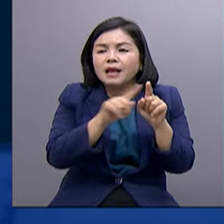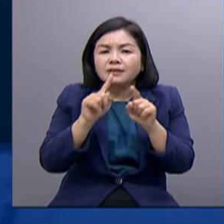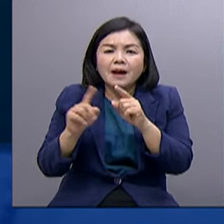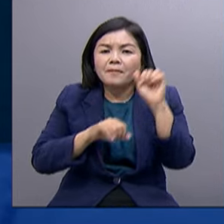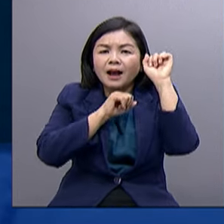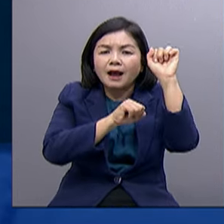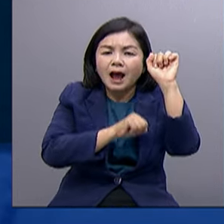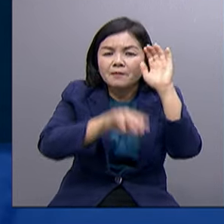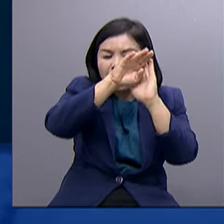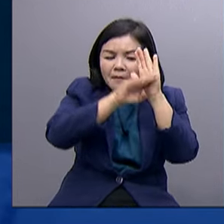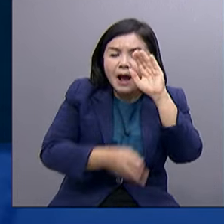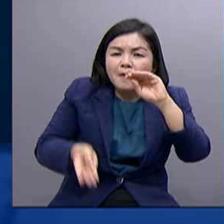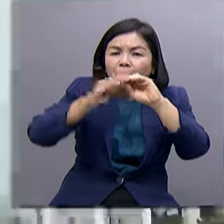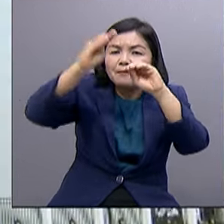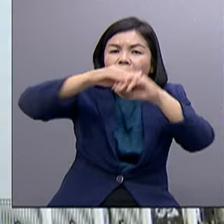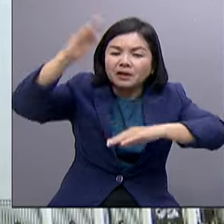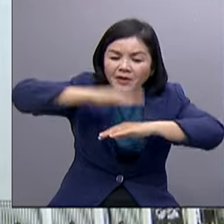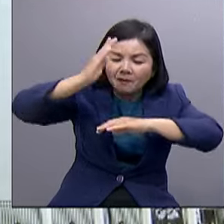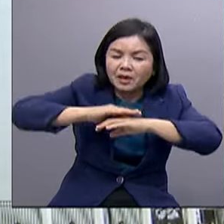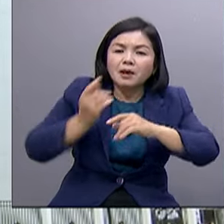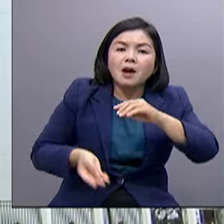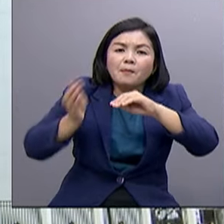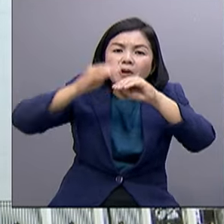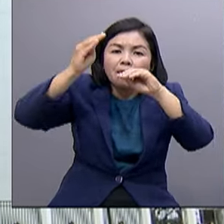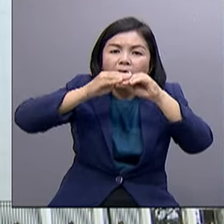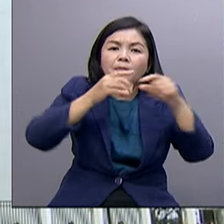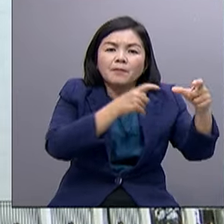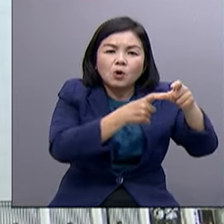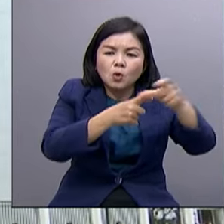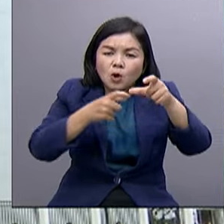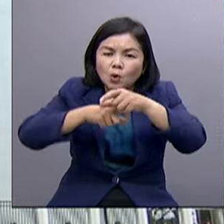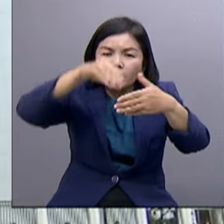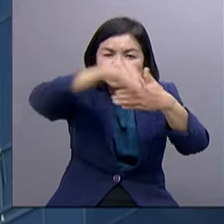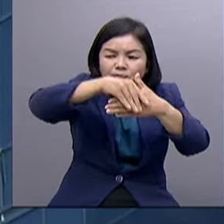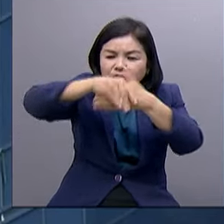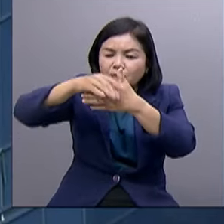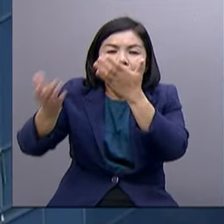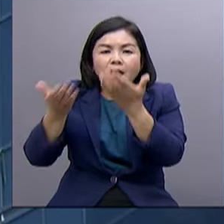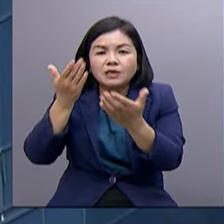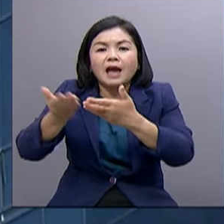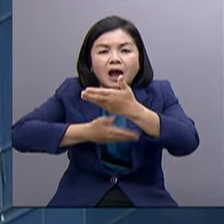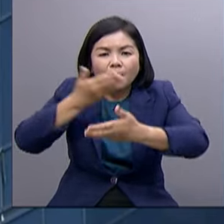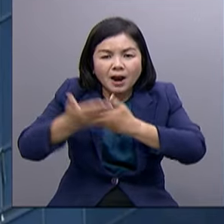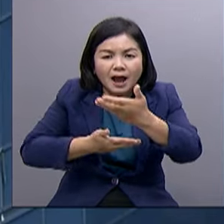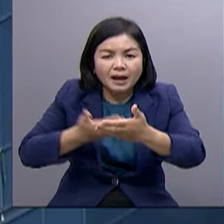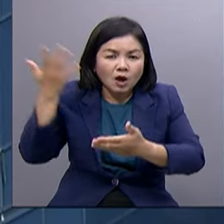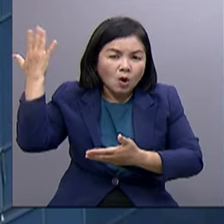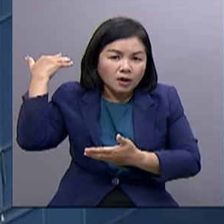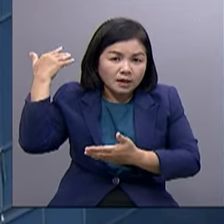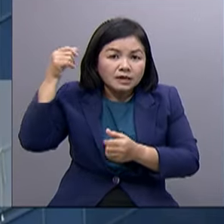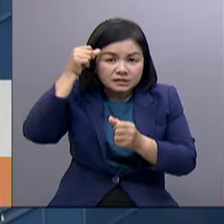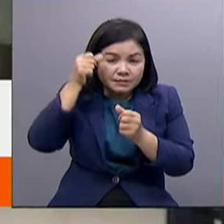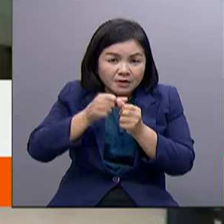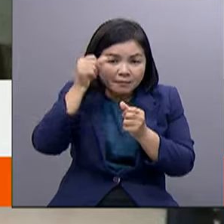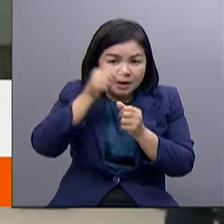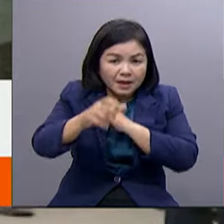ซ้ำพิมพ์สลากเพิ่มทั้งทำหวยชุดเองใช่ไหมครับอะไรเหล่านี้หรือสมัยตอนที่ทำหวยเขียนเมื่อหล